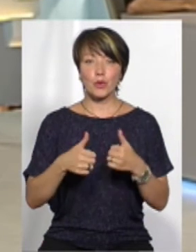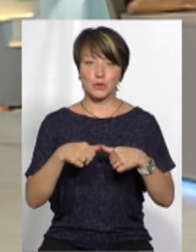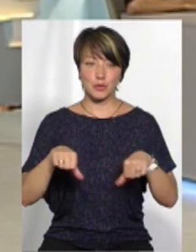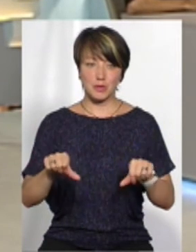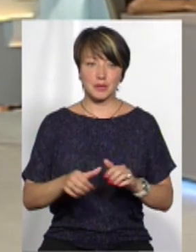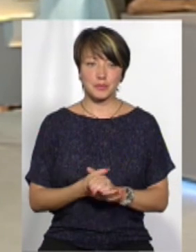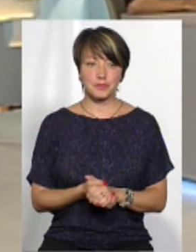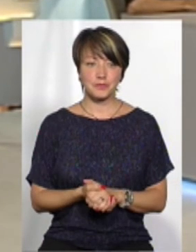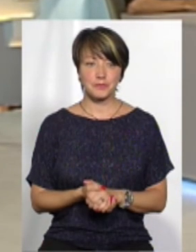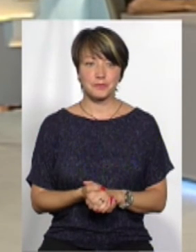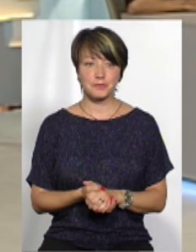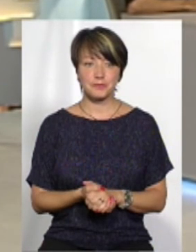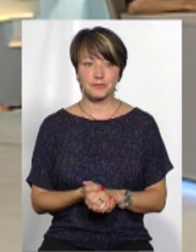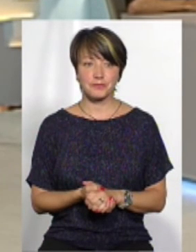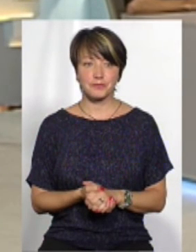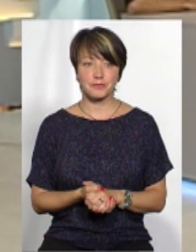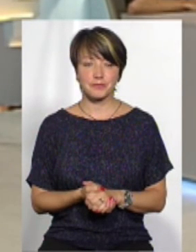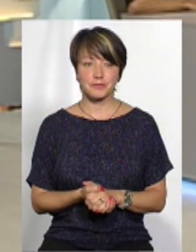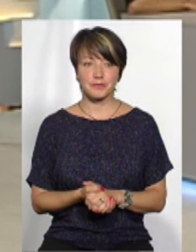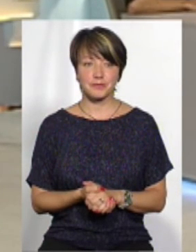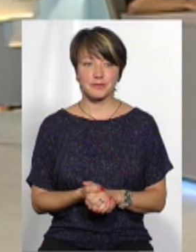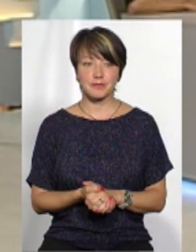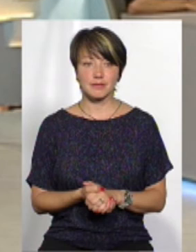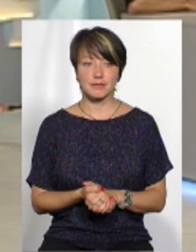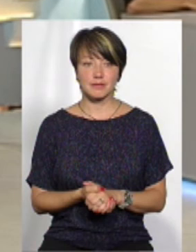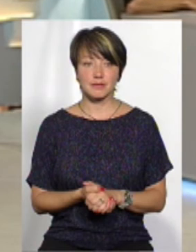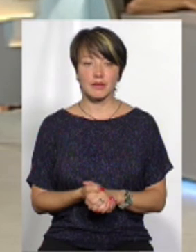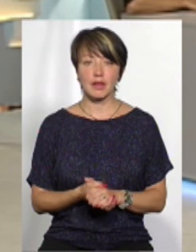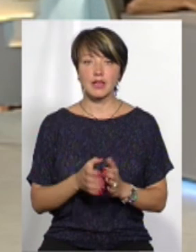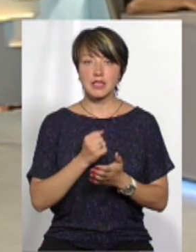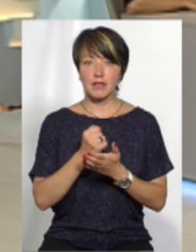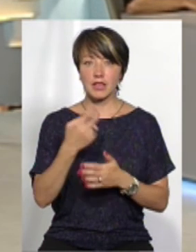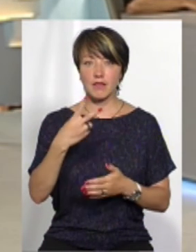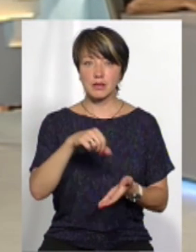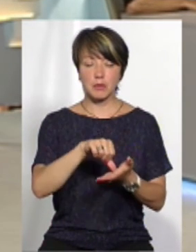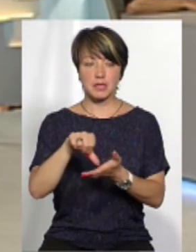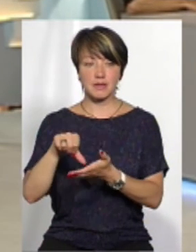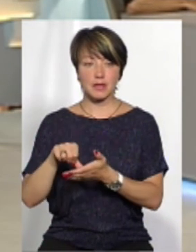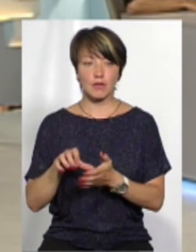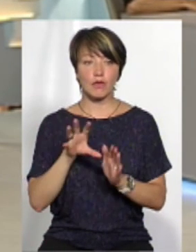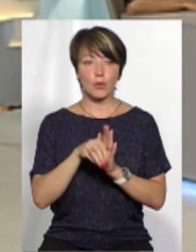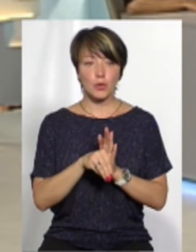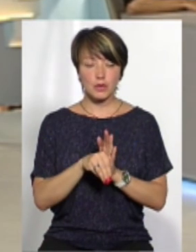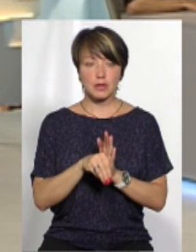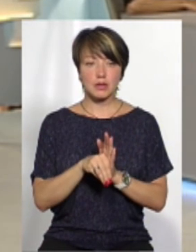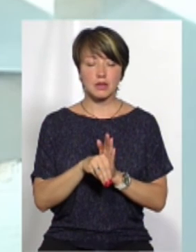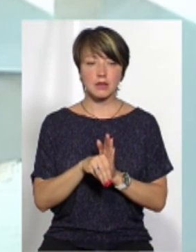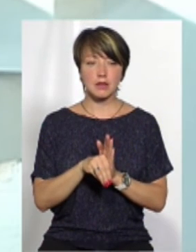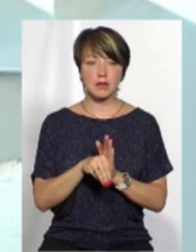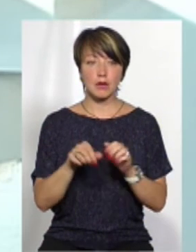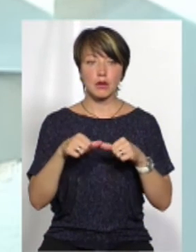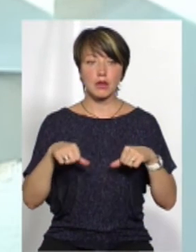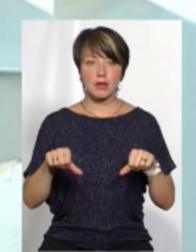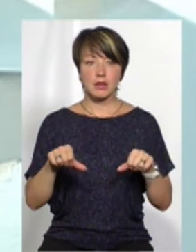проводить оцінювання. У нас вона затверджена, є 20 представників, куди входять до складу конкурсної